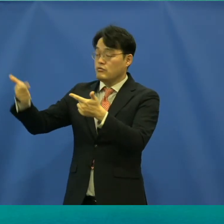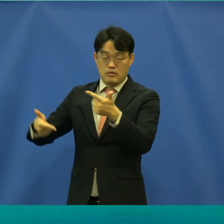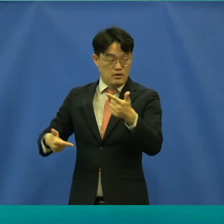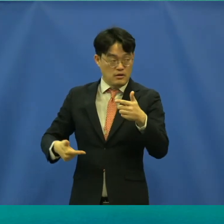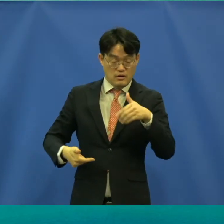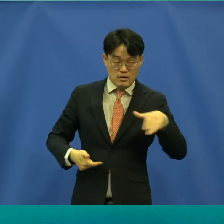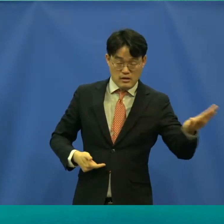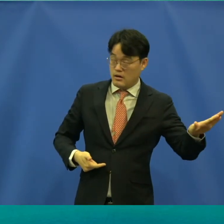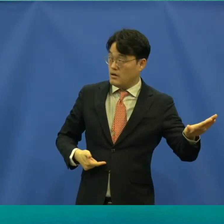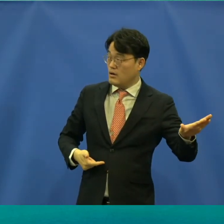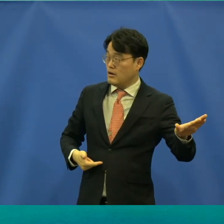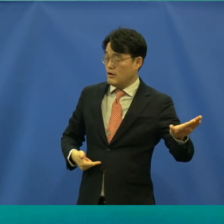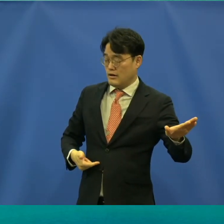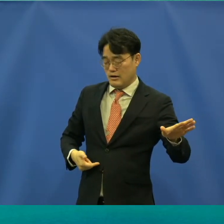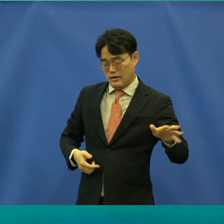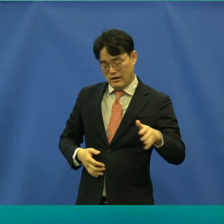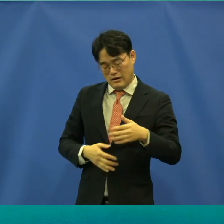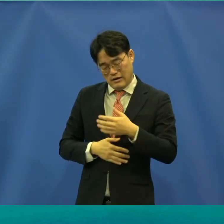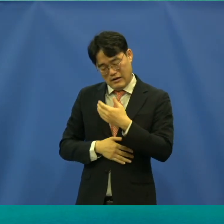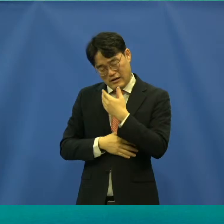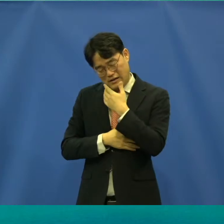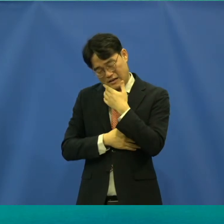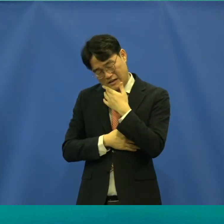내가 아무리 풀려고 해도 안 풀려요.